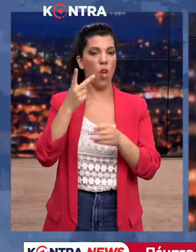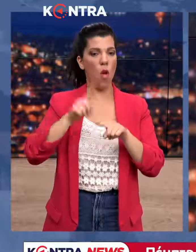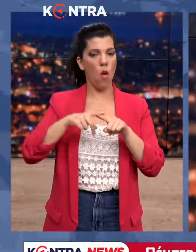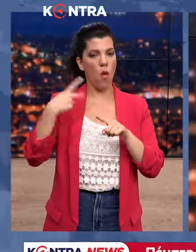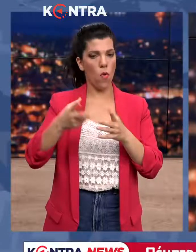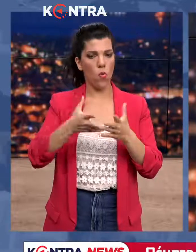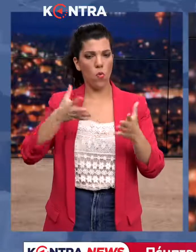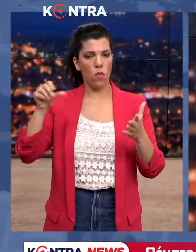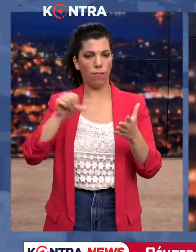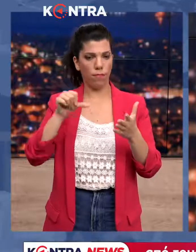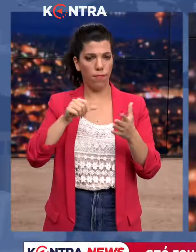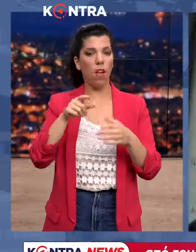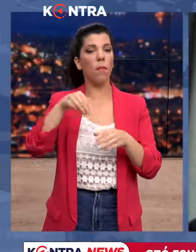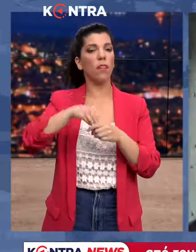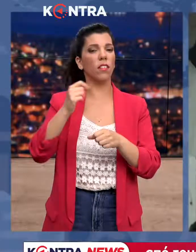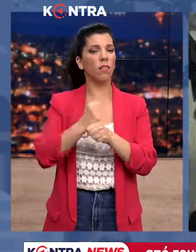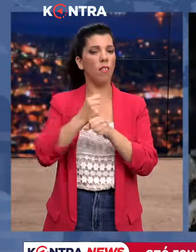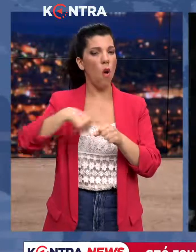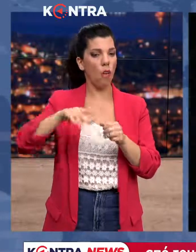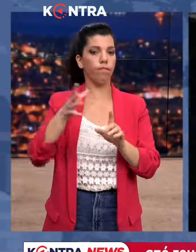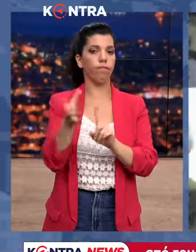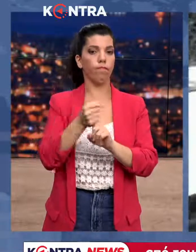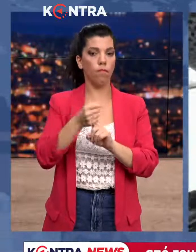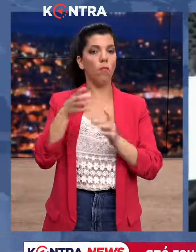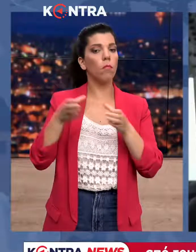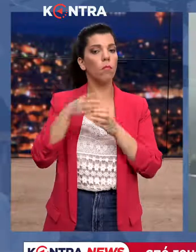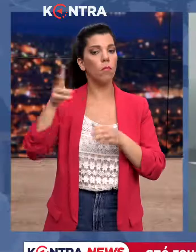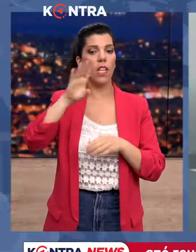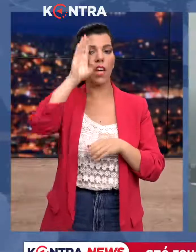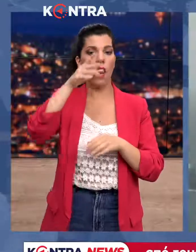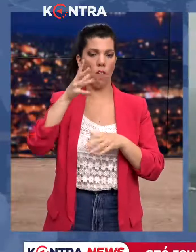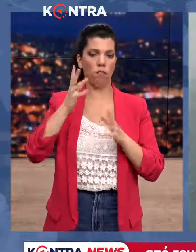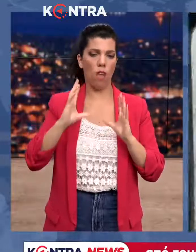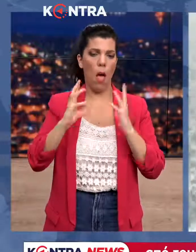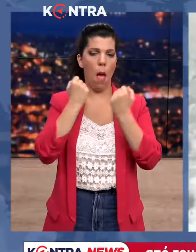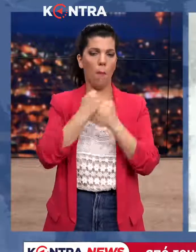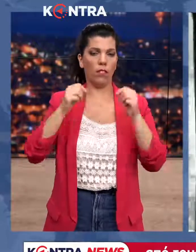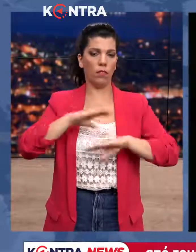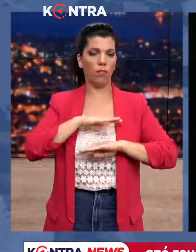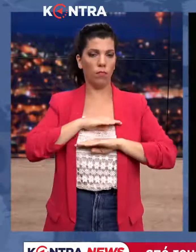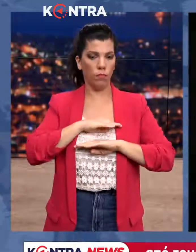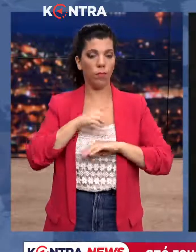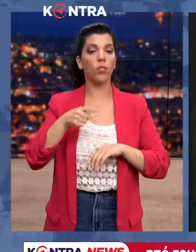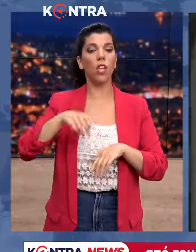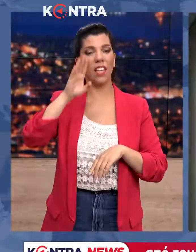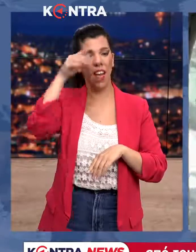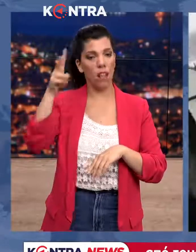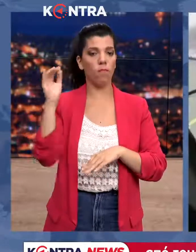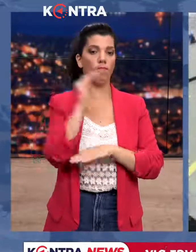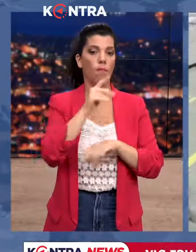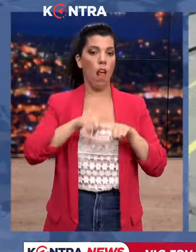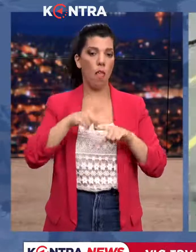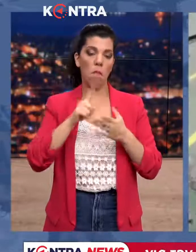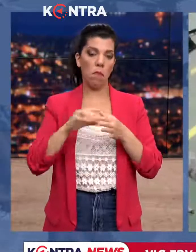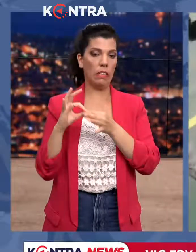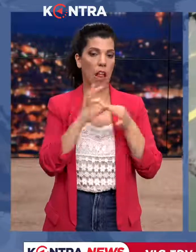τάνκερ που έπεσαν θύματα πειρατείας από τους φρουρούς της επανάστασης στο ιράν σήμερα η τεχεράνη κάλεσε την ελλάδα να συνεργαστεί